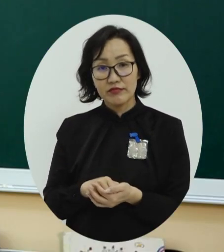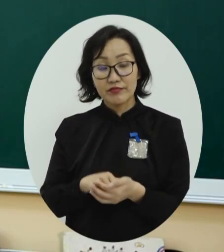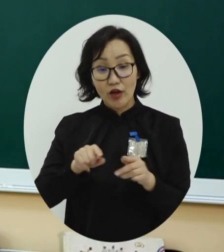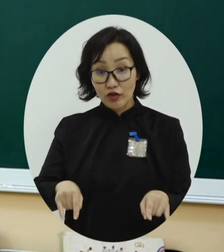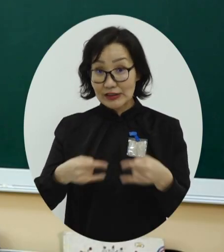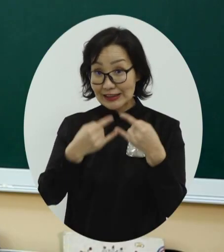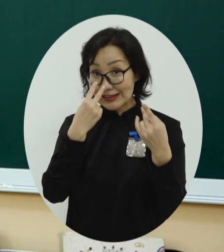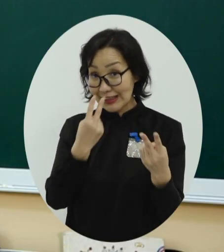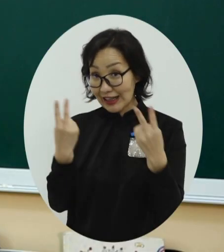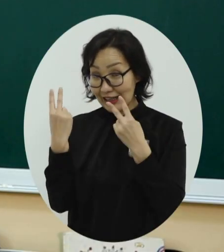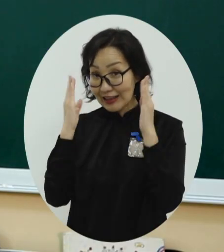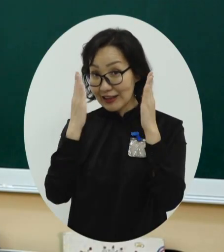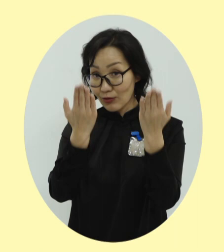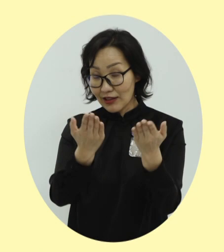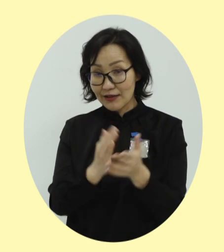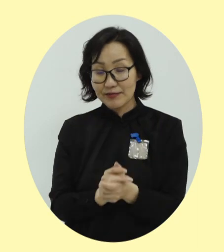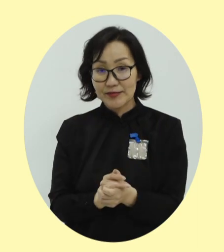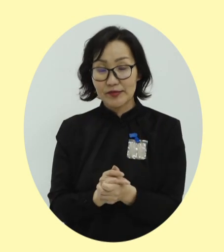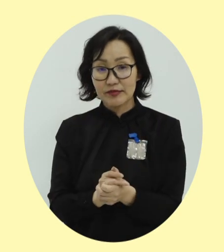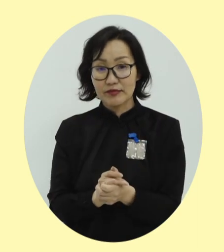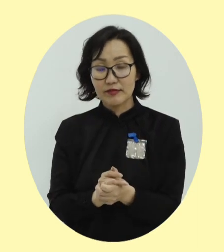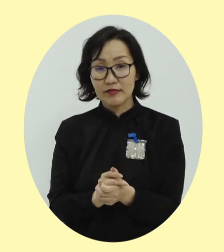За, одоо дэлгэцэнд анхаарлаа хандуулъя.